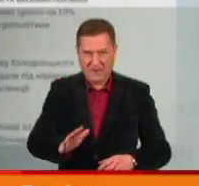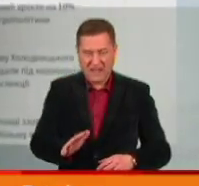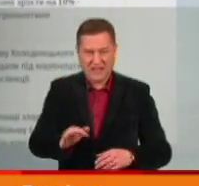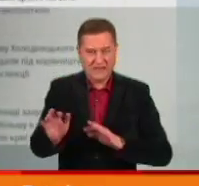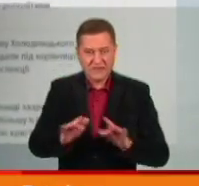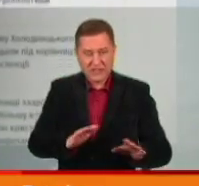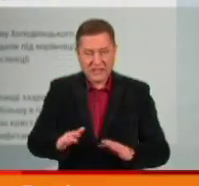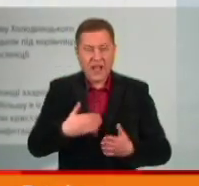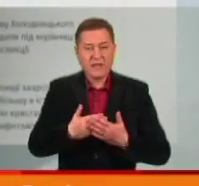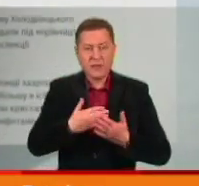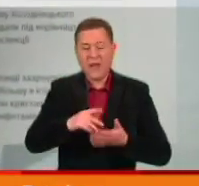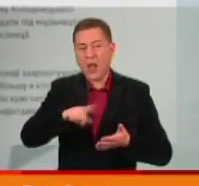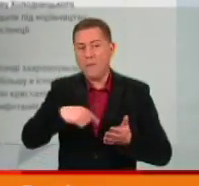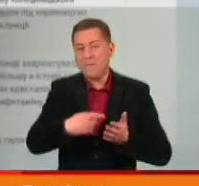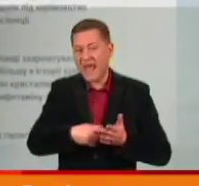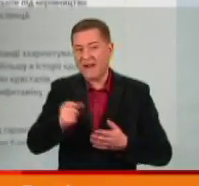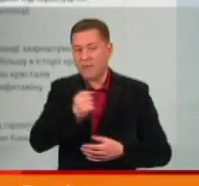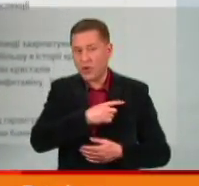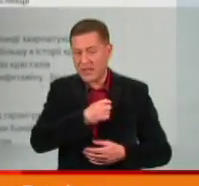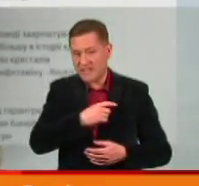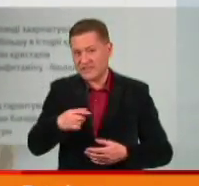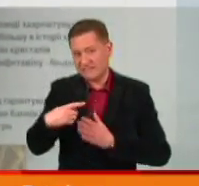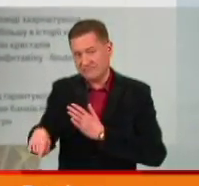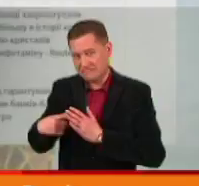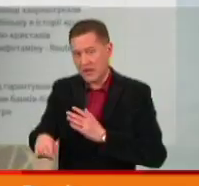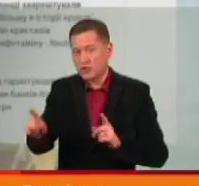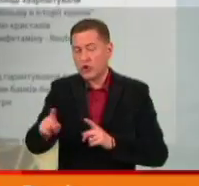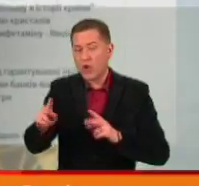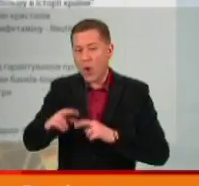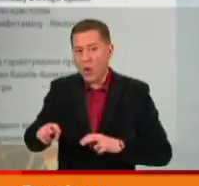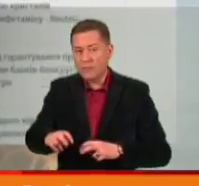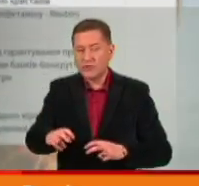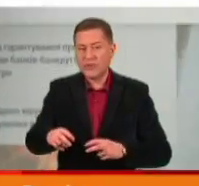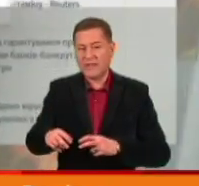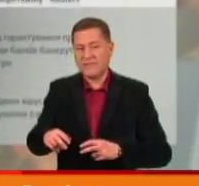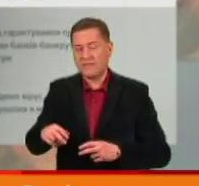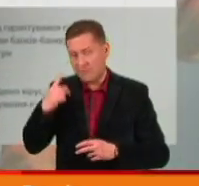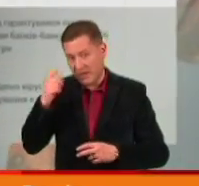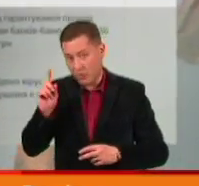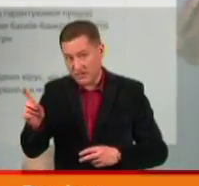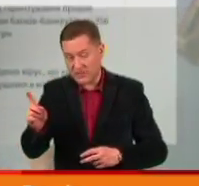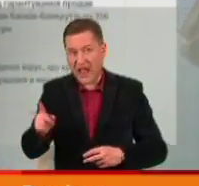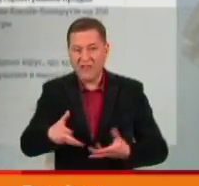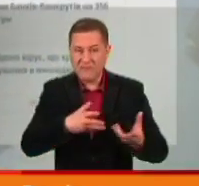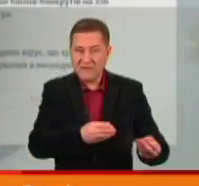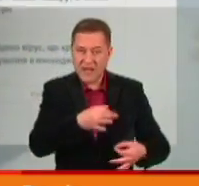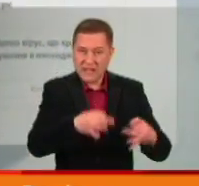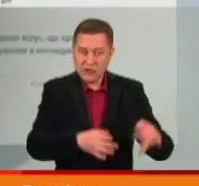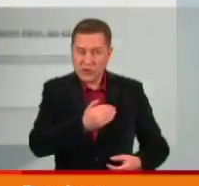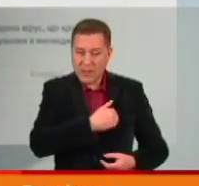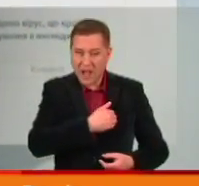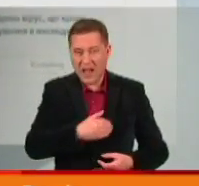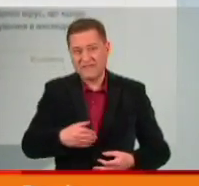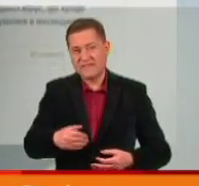і мерові Одеси злив інформацію щодо обшуків, і на підлеглих прокурорів тиснув, і впливати на суддів намагався, та